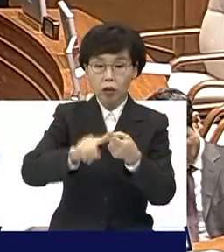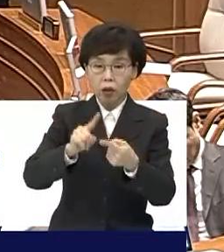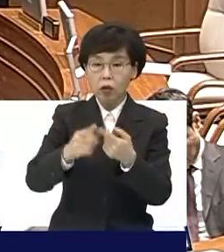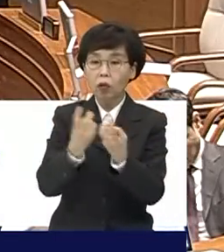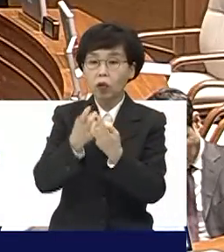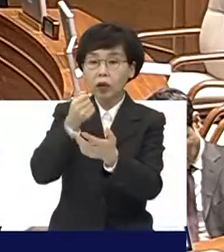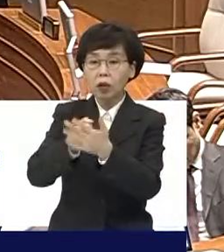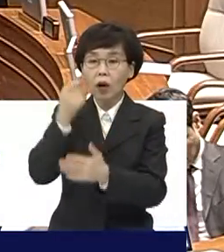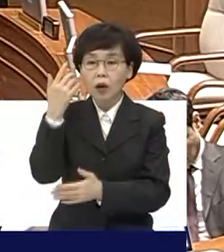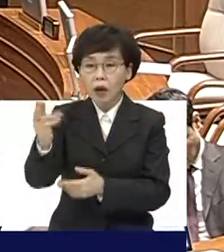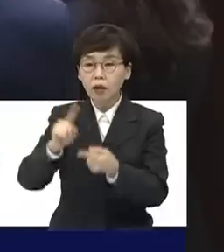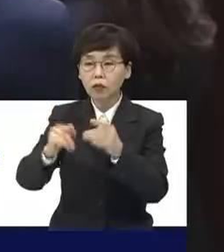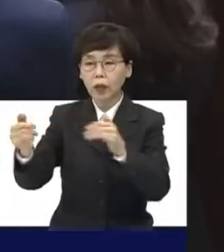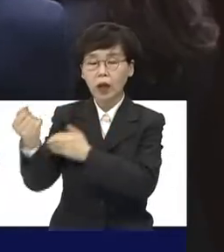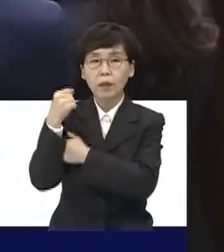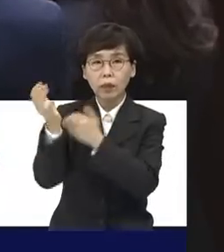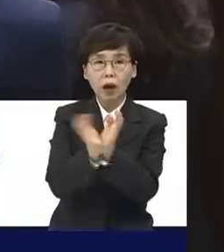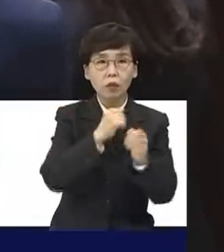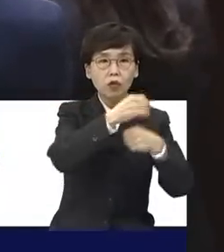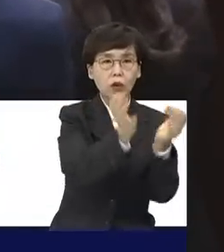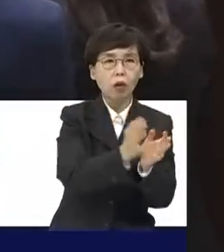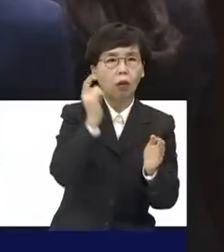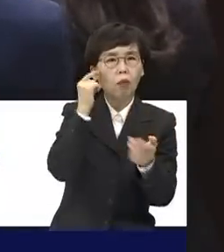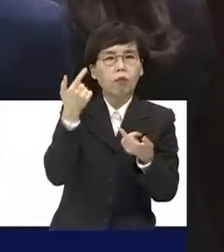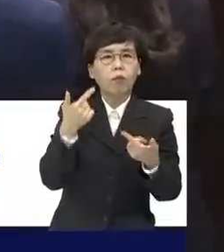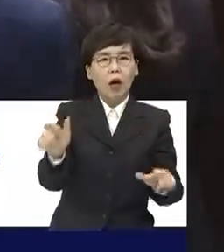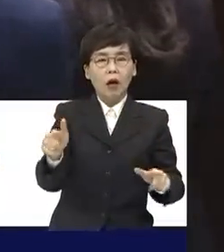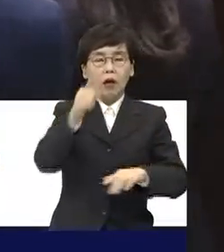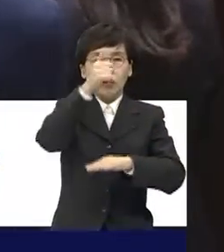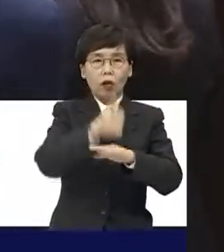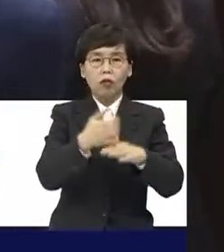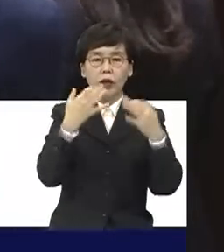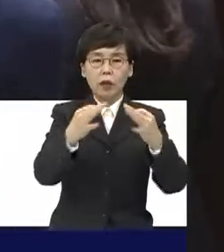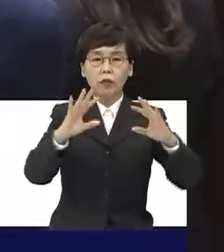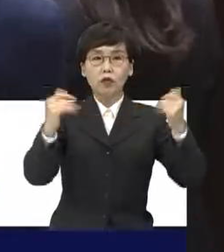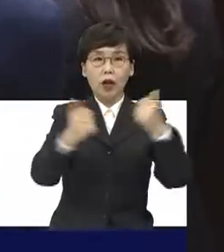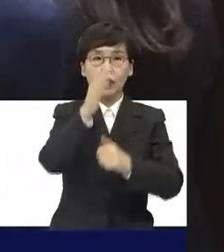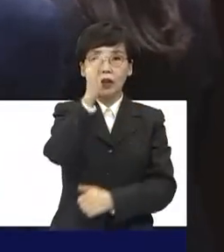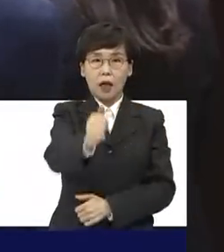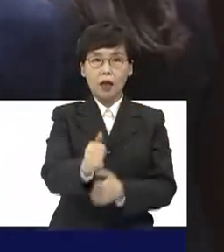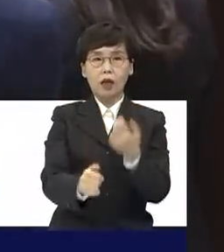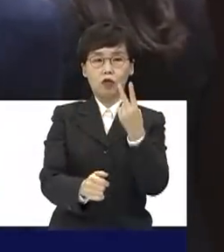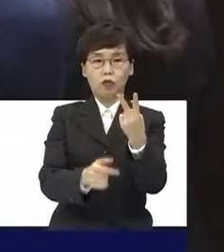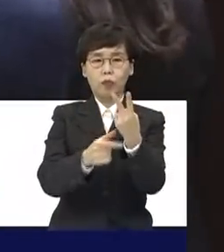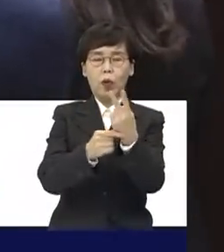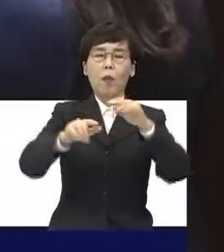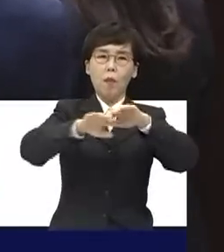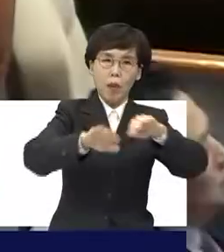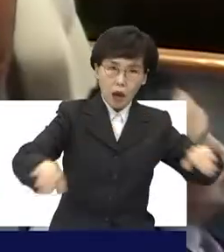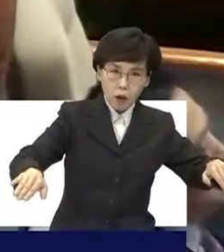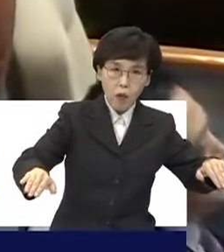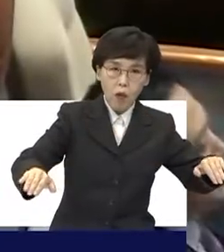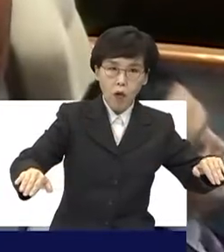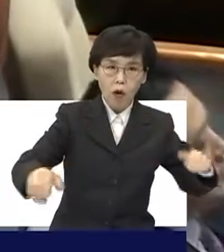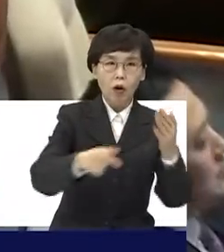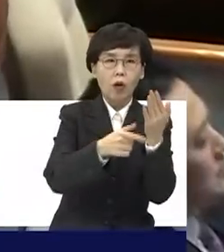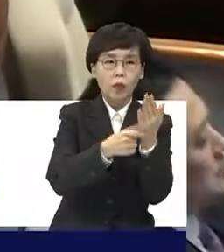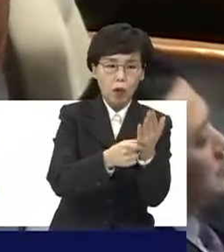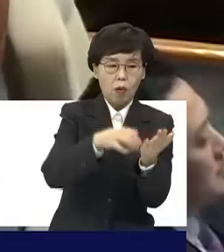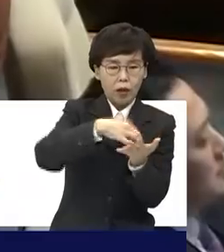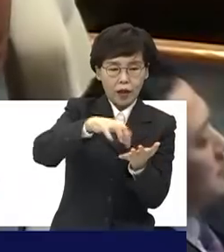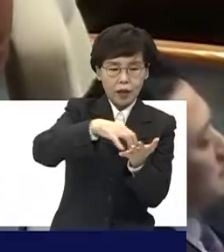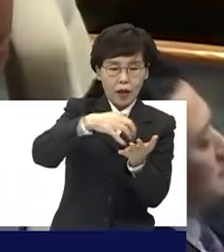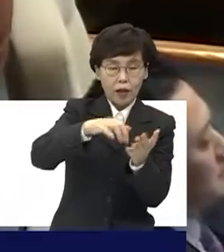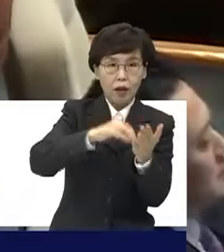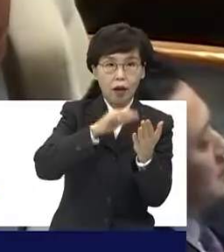놓고 국민의힘과 민주당의 의견이 엇갈린 건데요. 결국 김진표 국회의장이 일단 이 두 표를 제외하고 개표를 진행하고 이